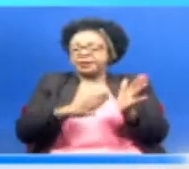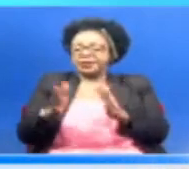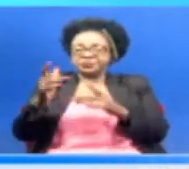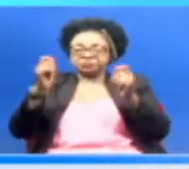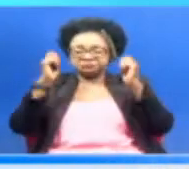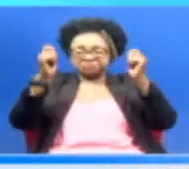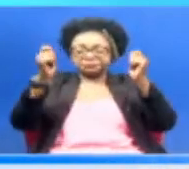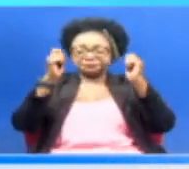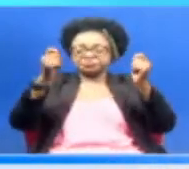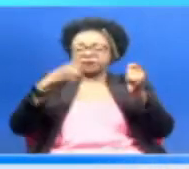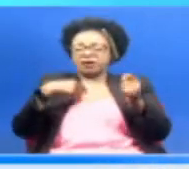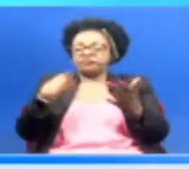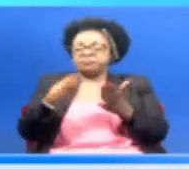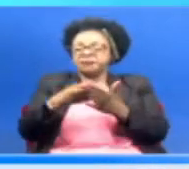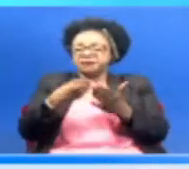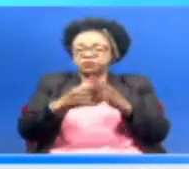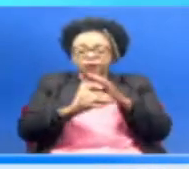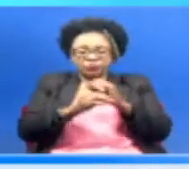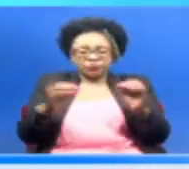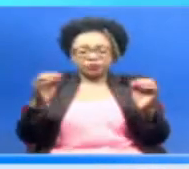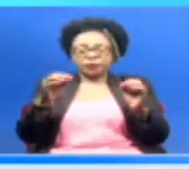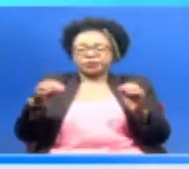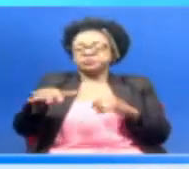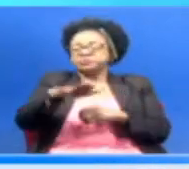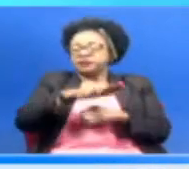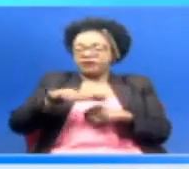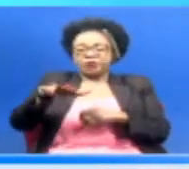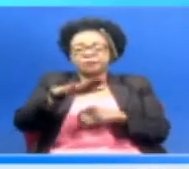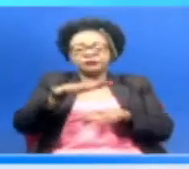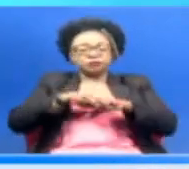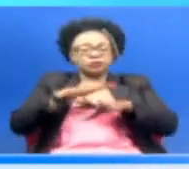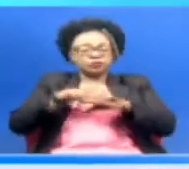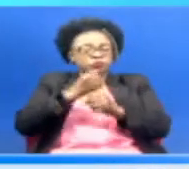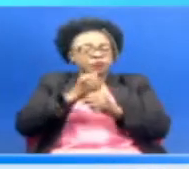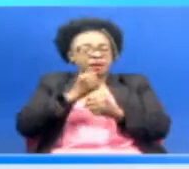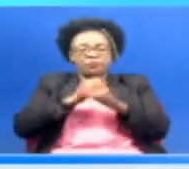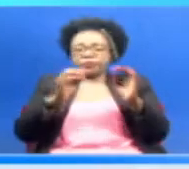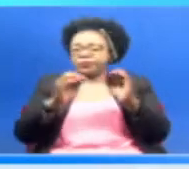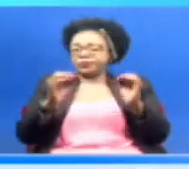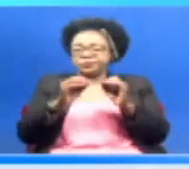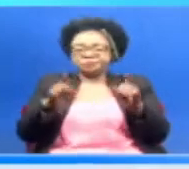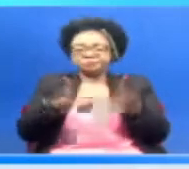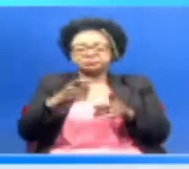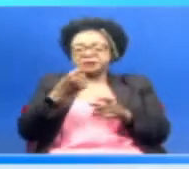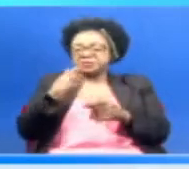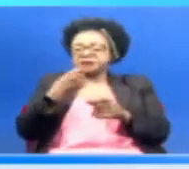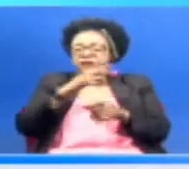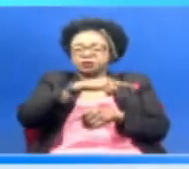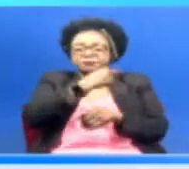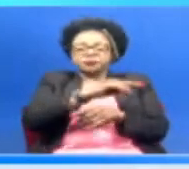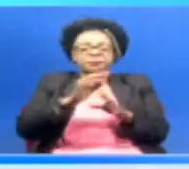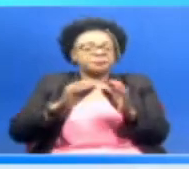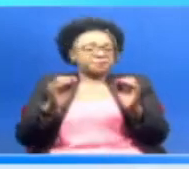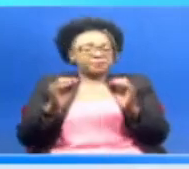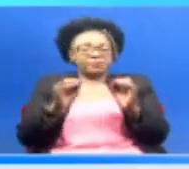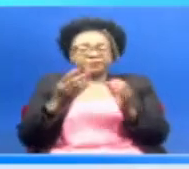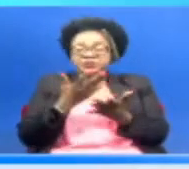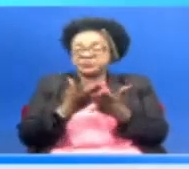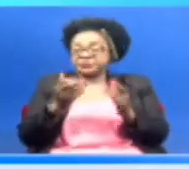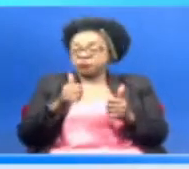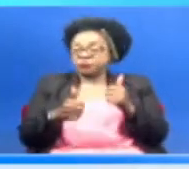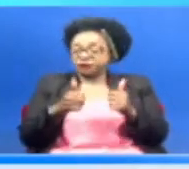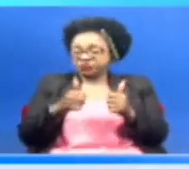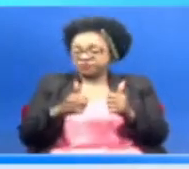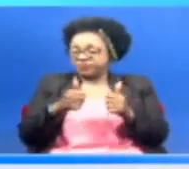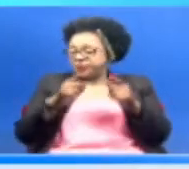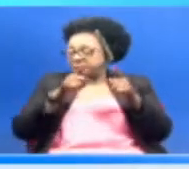wa malipo, ukosefu wa mazingira mwafaka ya kufanyia kazi na ukosefu wa dawa hospitalini, jambo ambalo mtazamaji